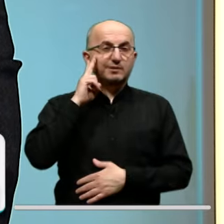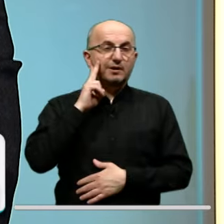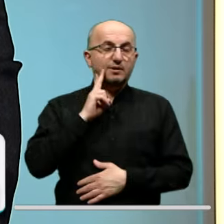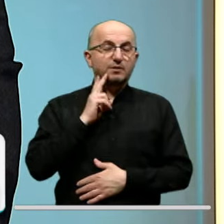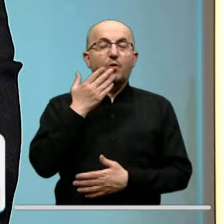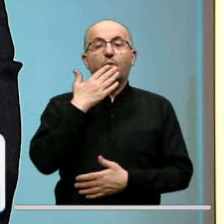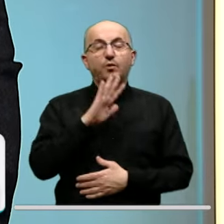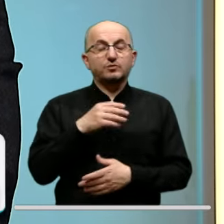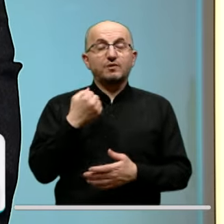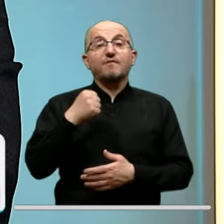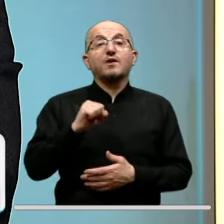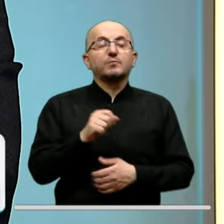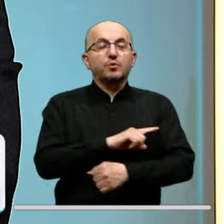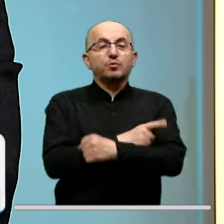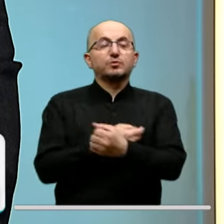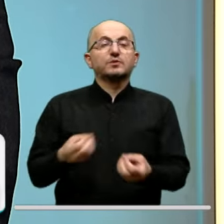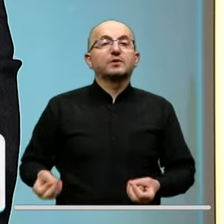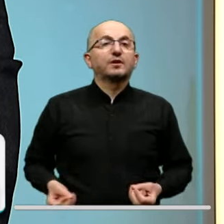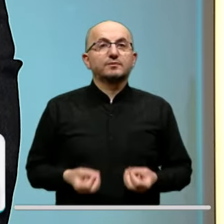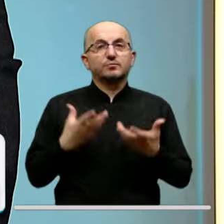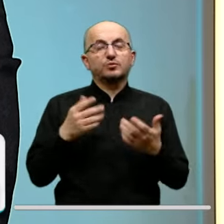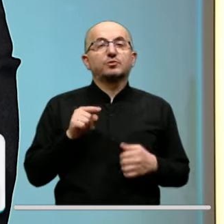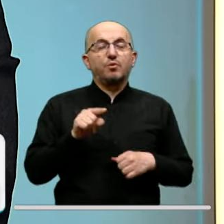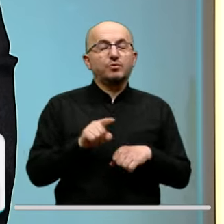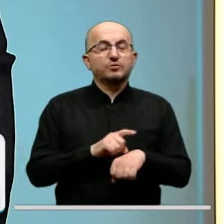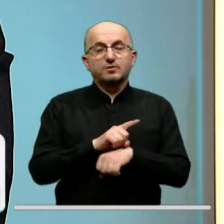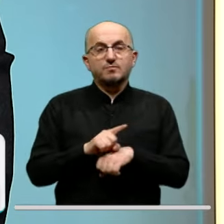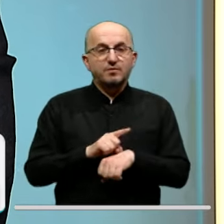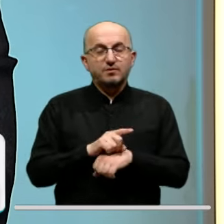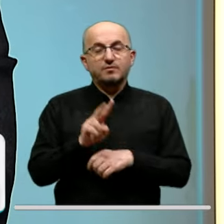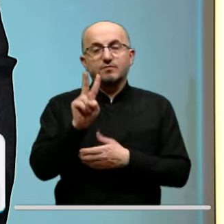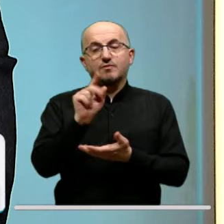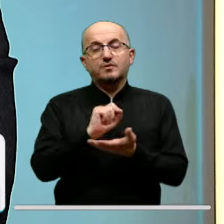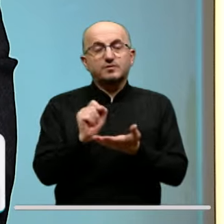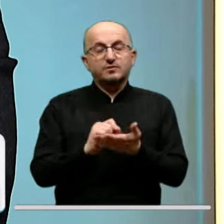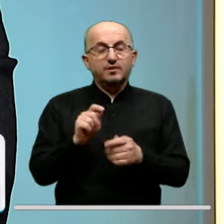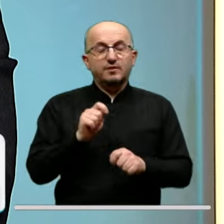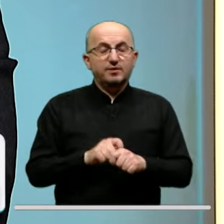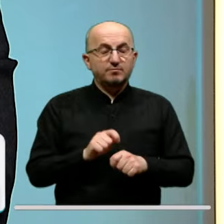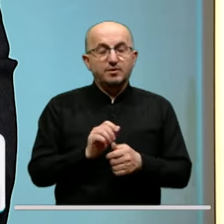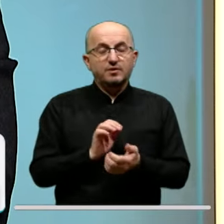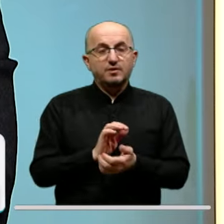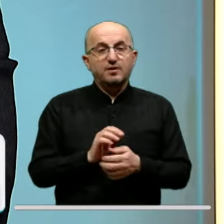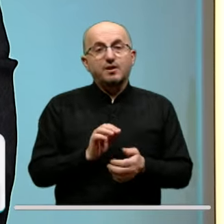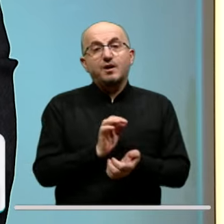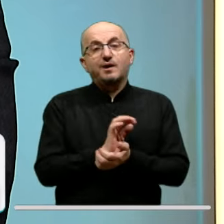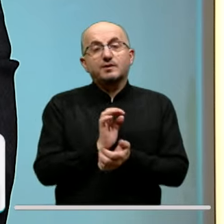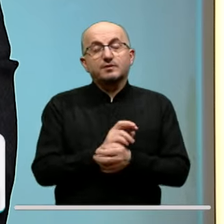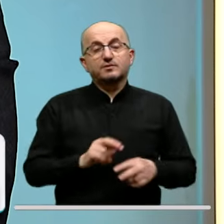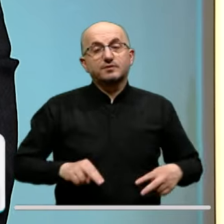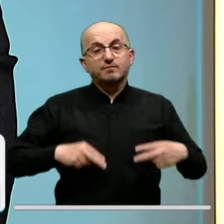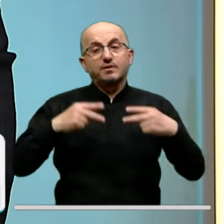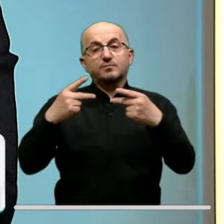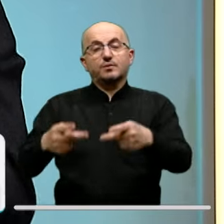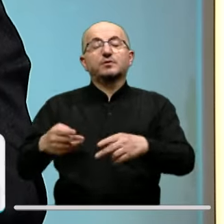durumu yoksa veremiyorsa gücü yetmiyorsa o zaman Eee vasiyyet etmeli Varisleri bıraktığı terkeden ödemelidir